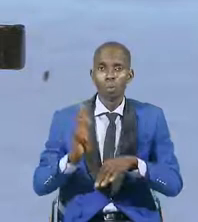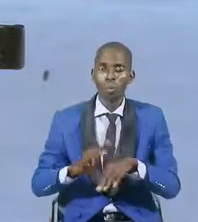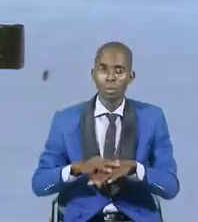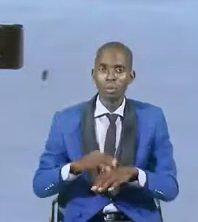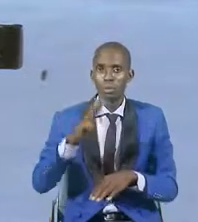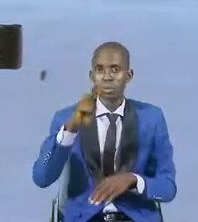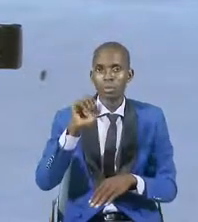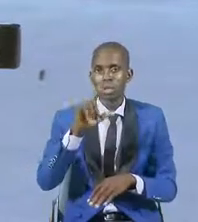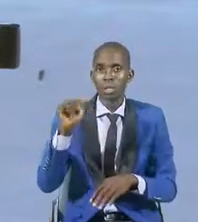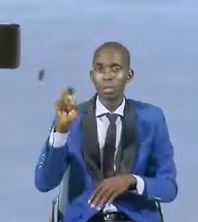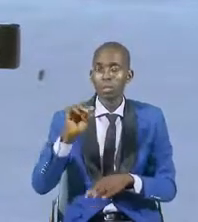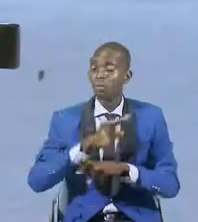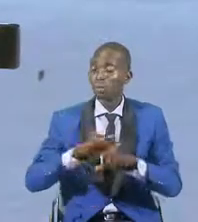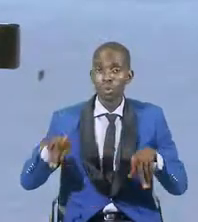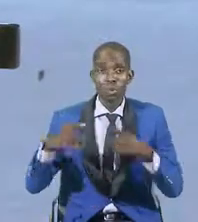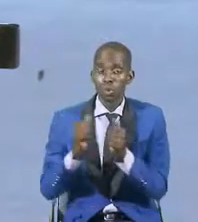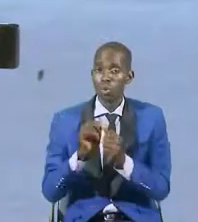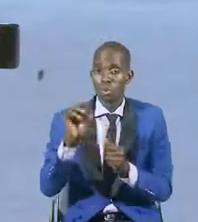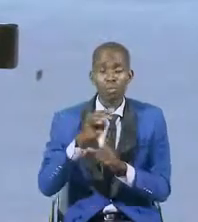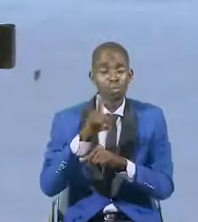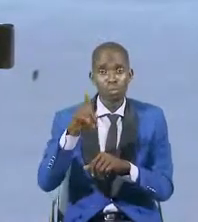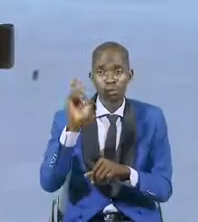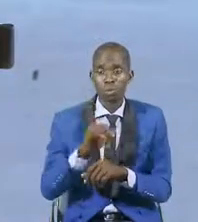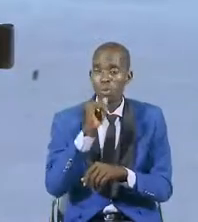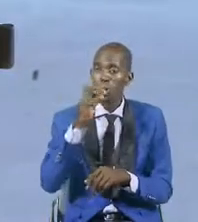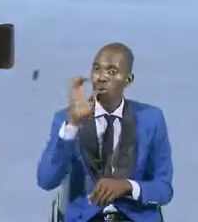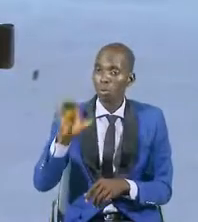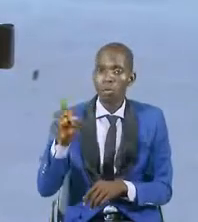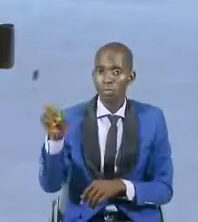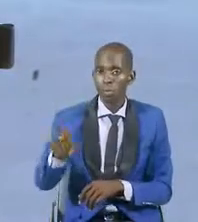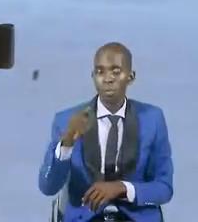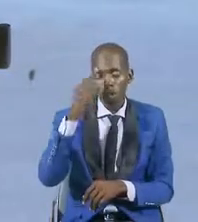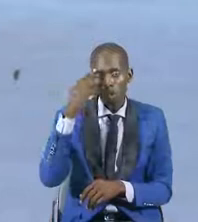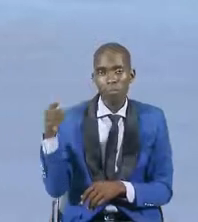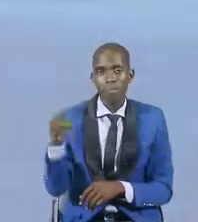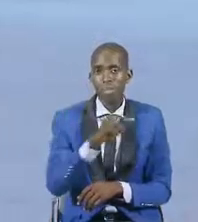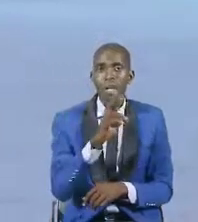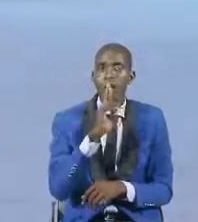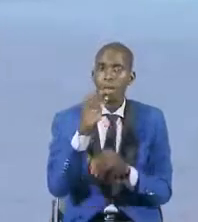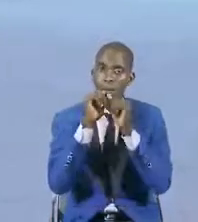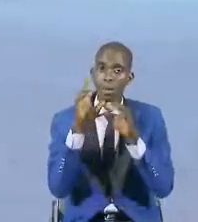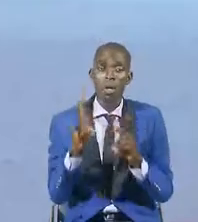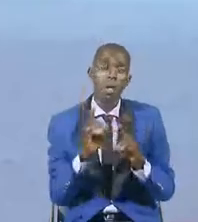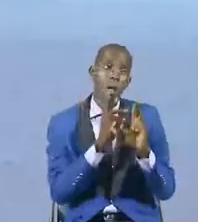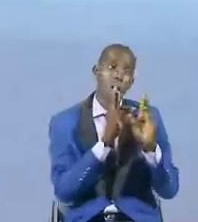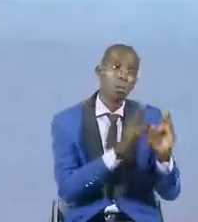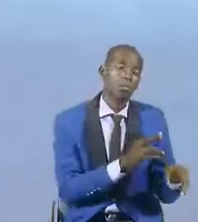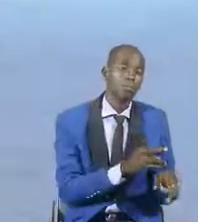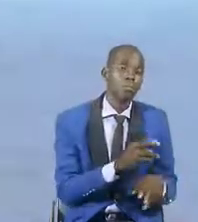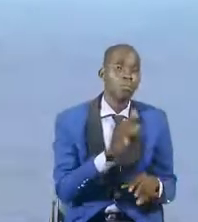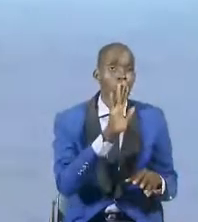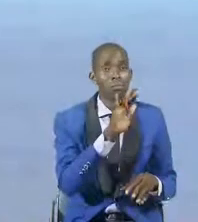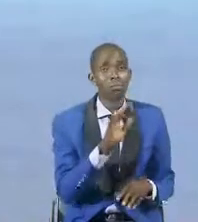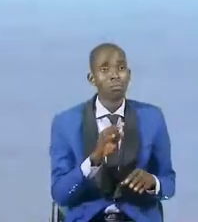pas aller avec eux. Tu ne dois pas les maudire. Ils sont bénis. Il a dit à ces gens, je ne peux pas